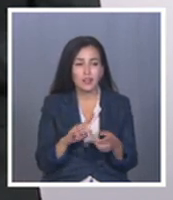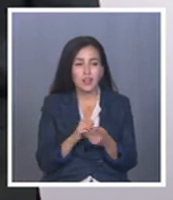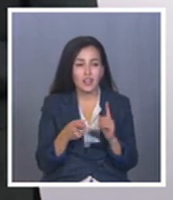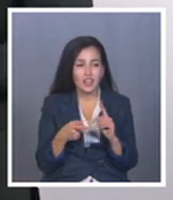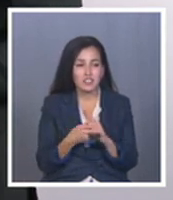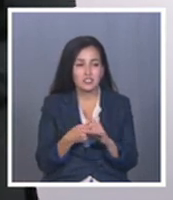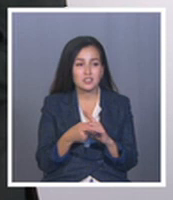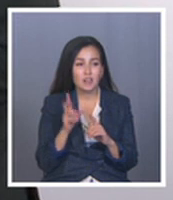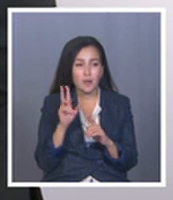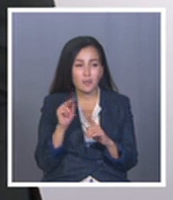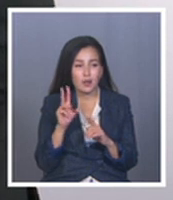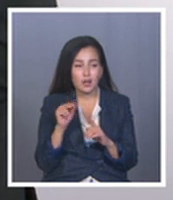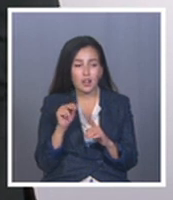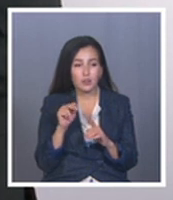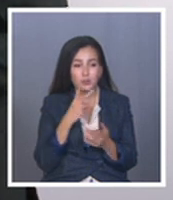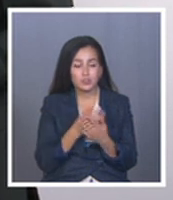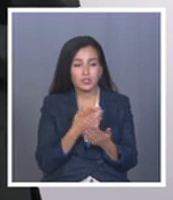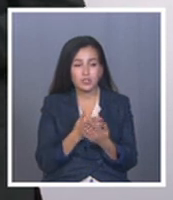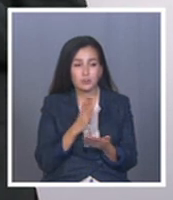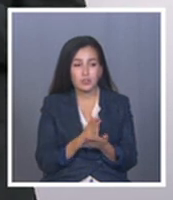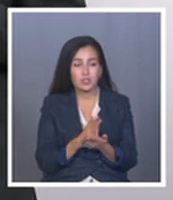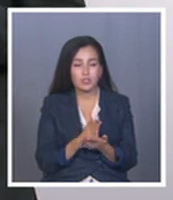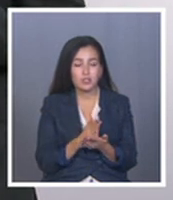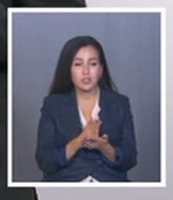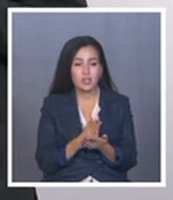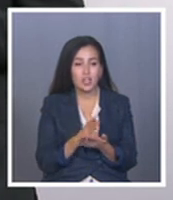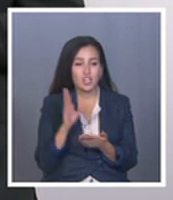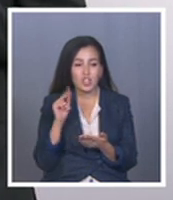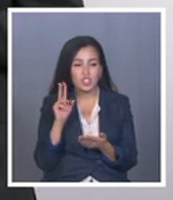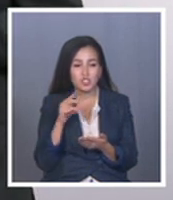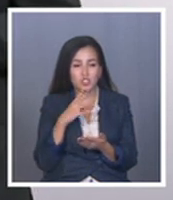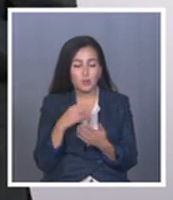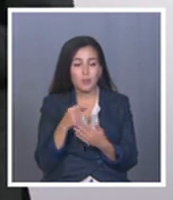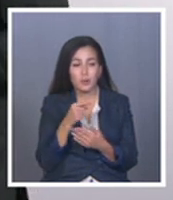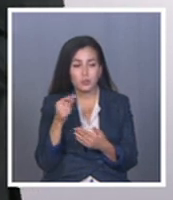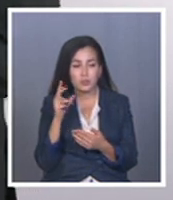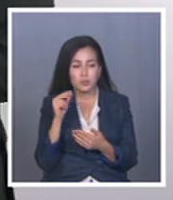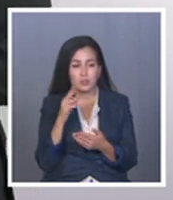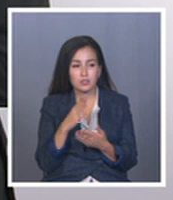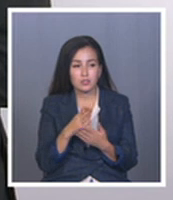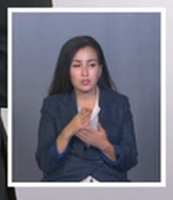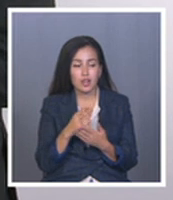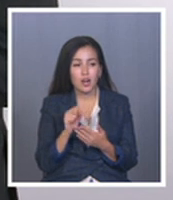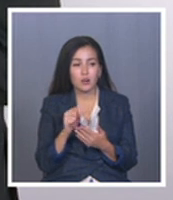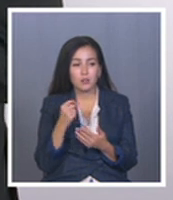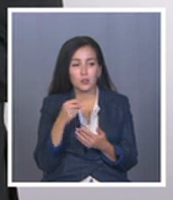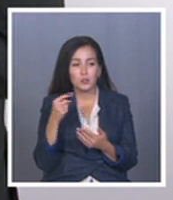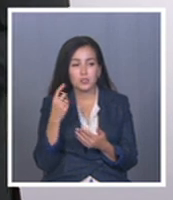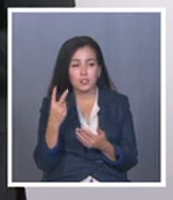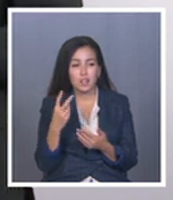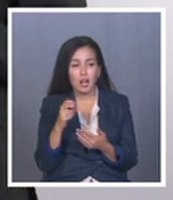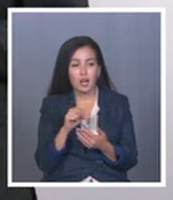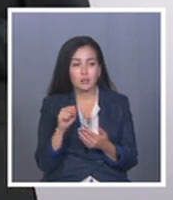таңбалы көрсеткіш тұр. Яғни дәрежеде минус таңбалы сан тұр. А-ның минус 2 дәрежесі, А-ның минус